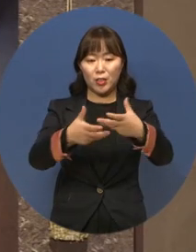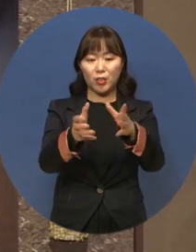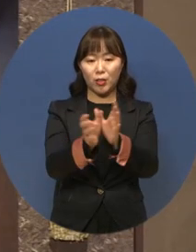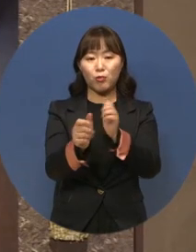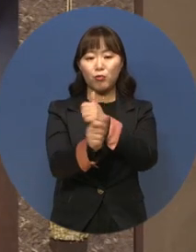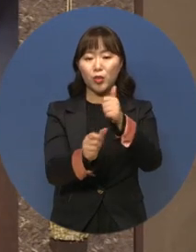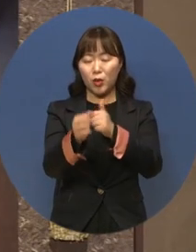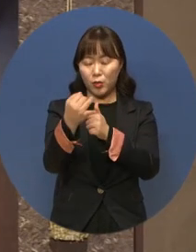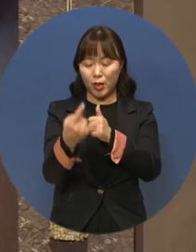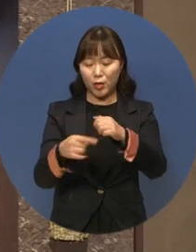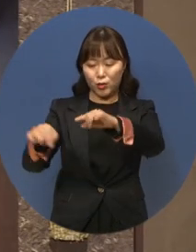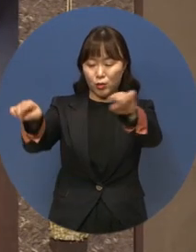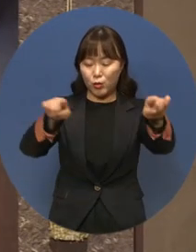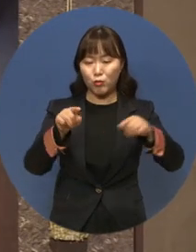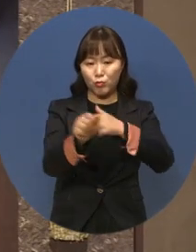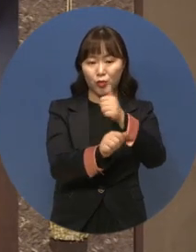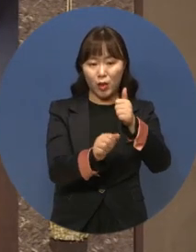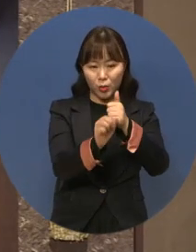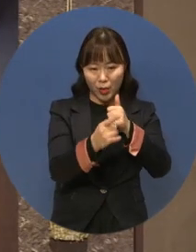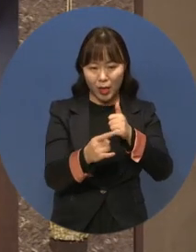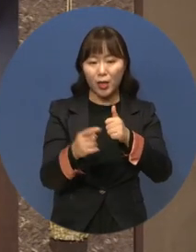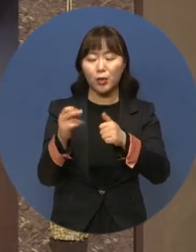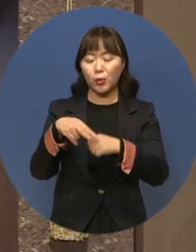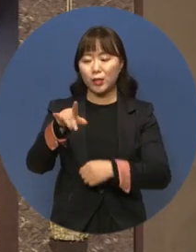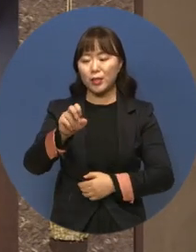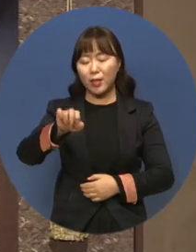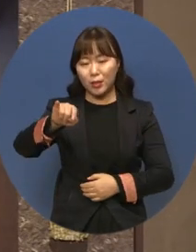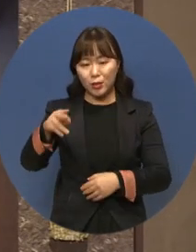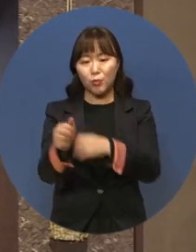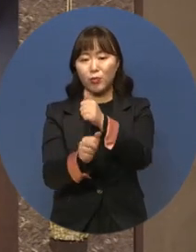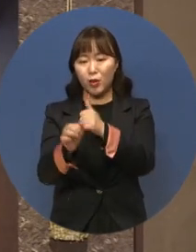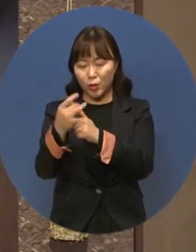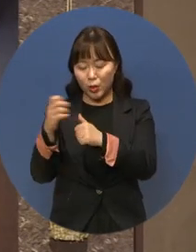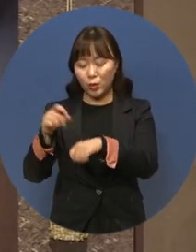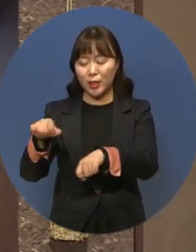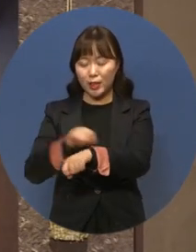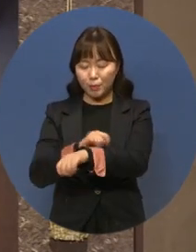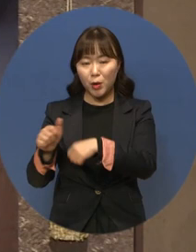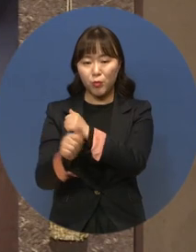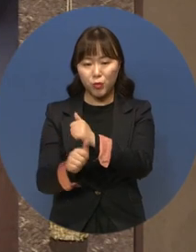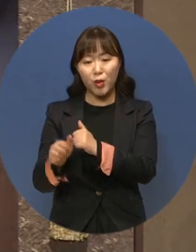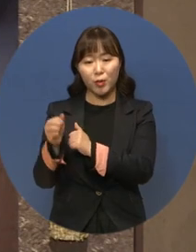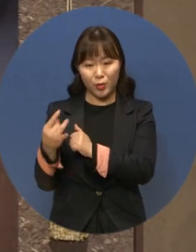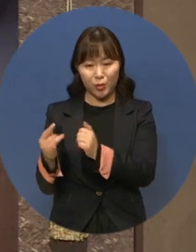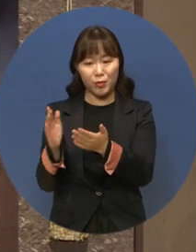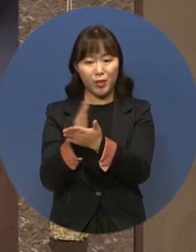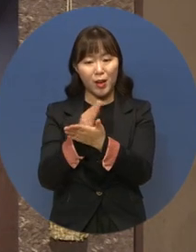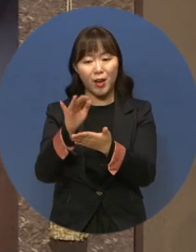위원회가 전국위원회 있고 상설위원회 있고 특별위원회가 있습니다. 예.